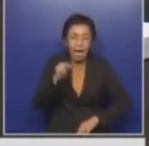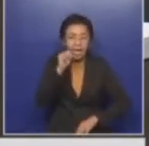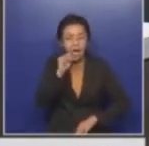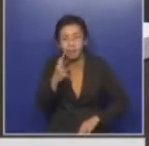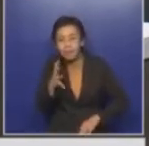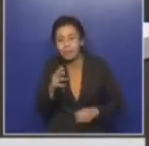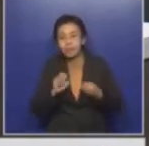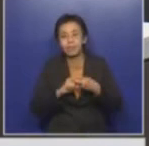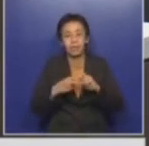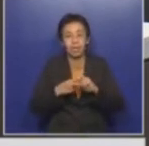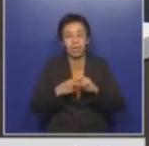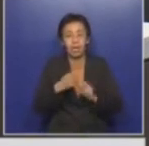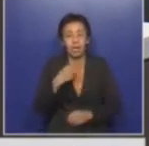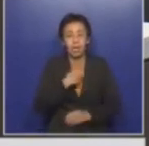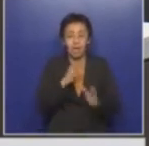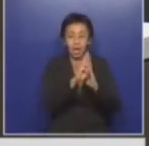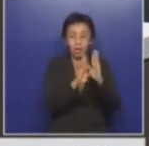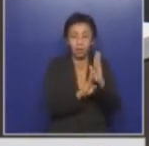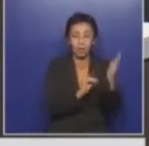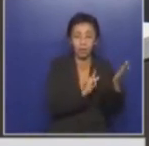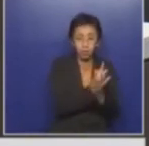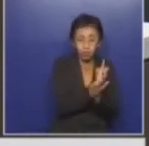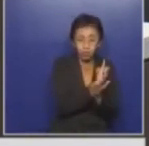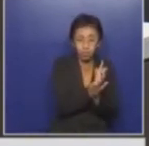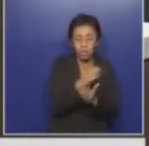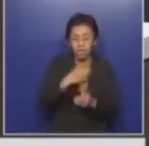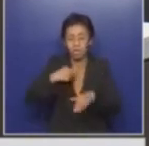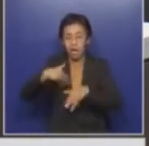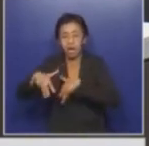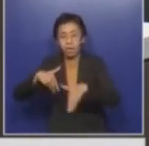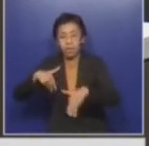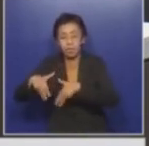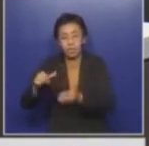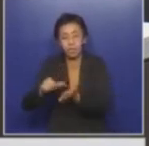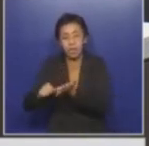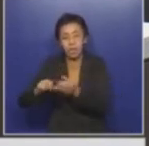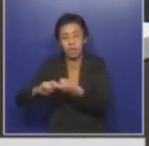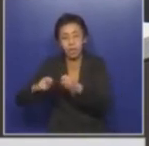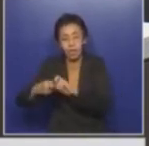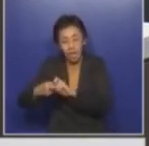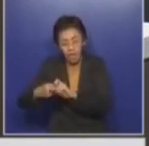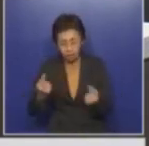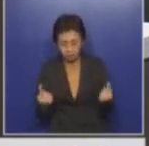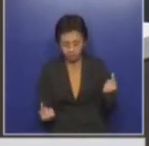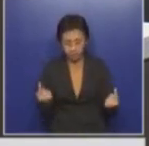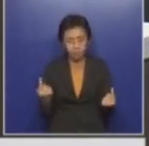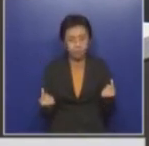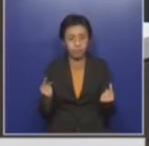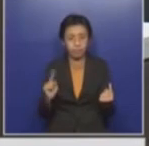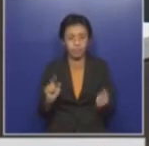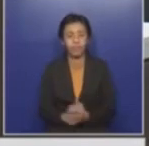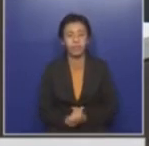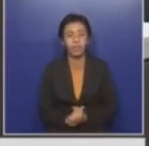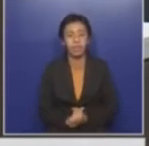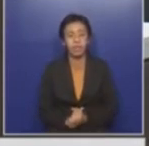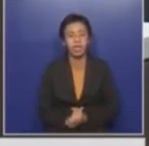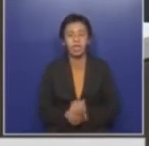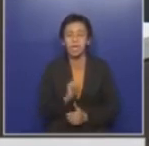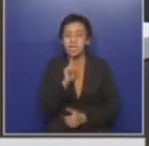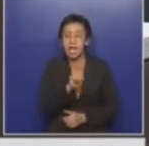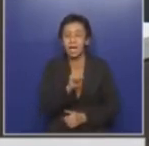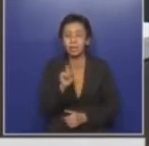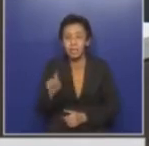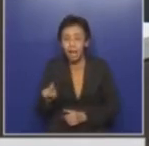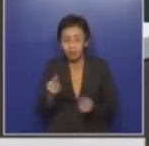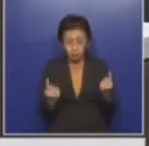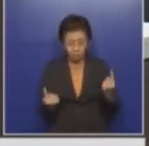เลือกดูสิครับท่านต้องการระเบียบที่ถูกต้องหรือต้องการให้ประชาชนได้รับการแก้ไขปัญหาของเขาครับสองอันนี้ผมถามท่านตรงๆว่าอันไหนสำ